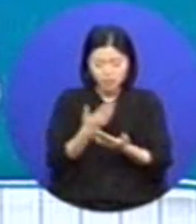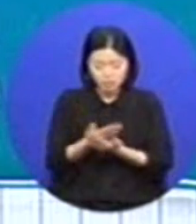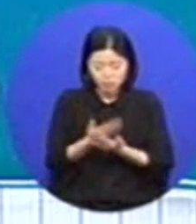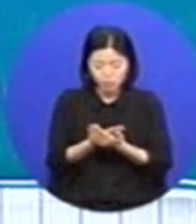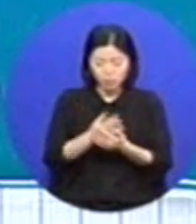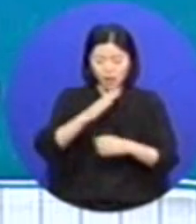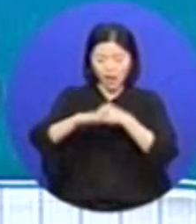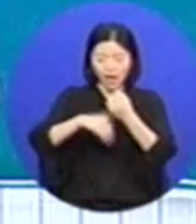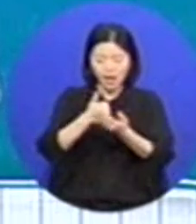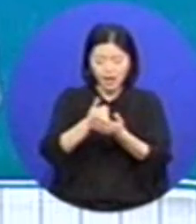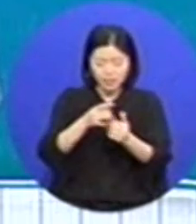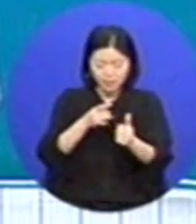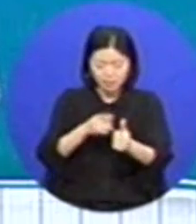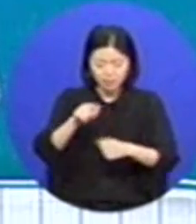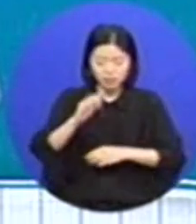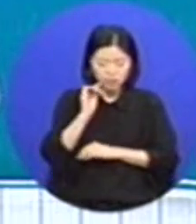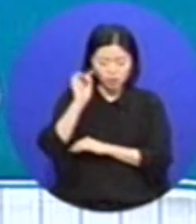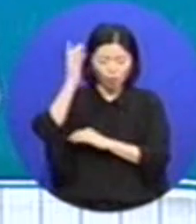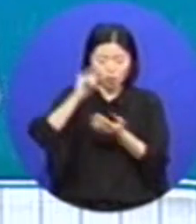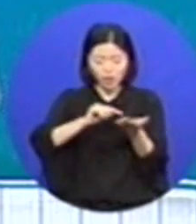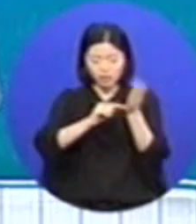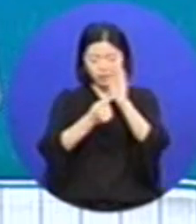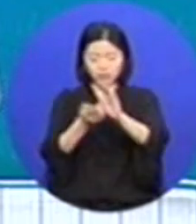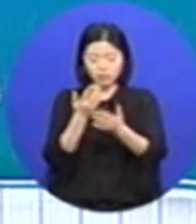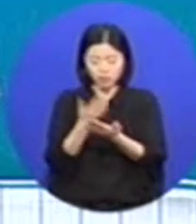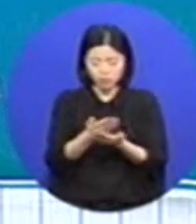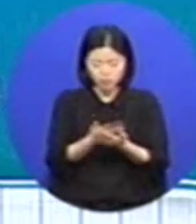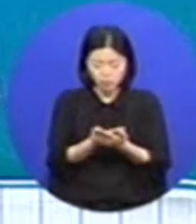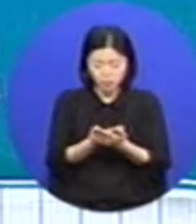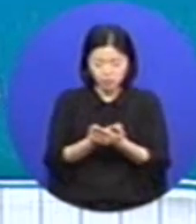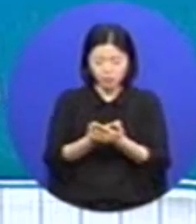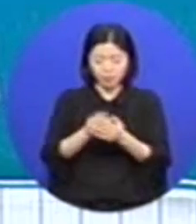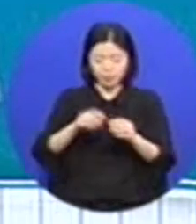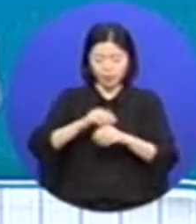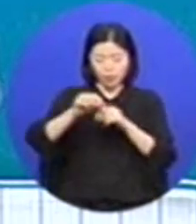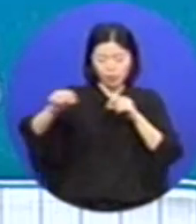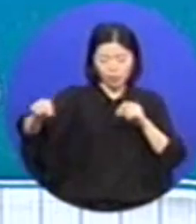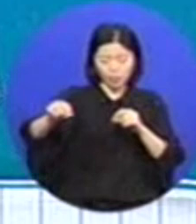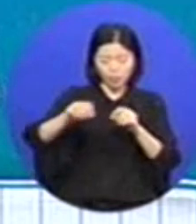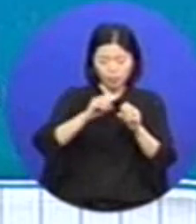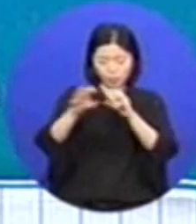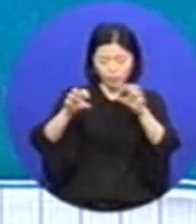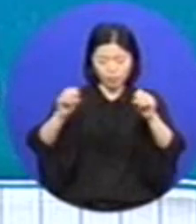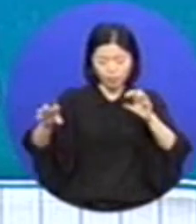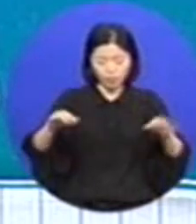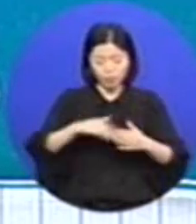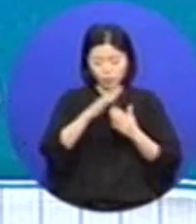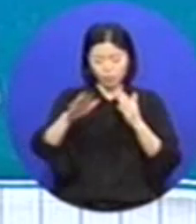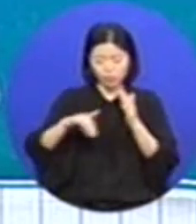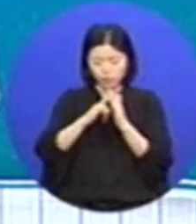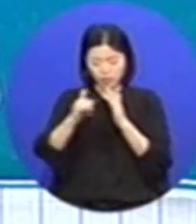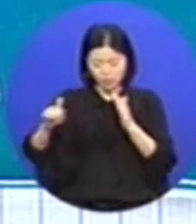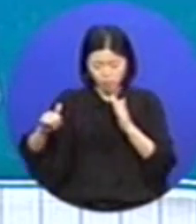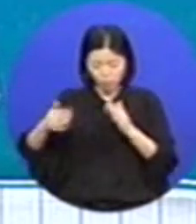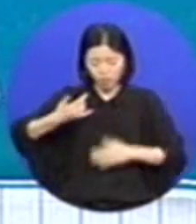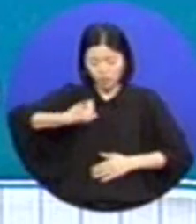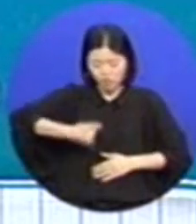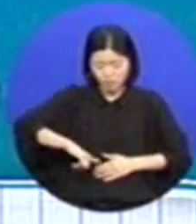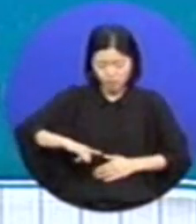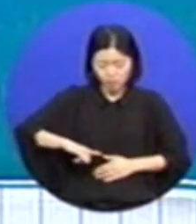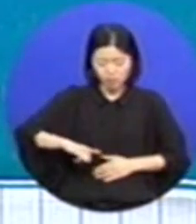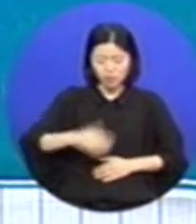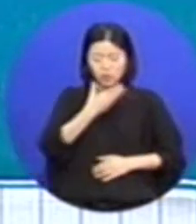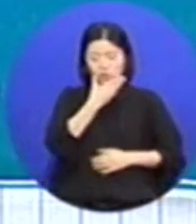하나님께서 그 영광을 드러내신 없어서 외지에 흩어져 나가 있는 우리의 가족과 자녀들 주님의